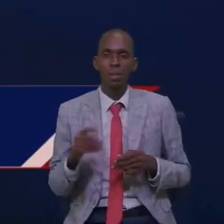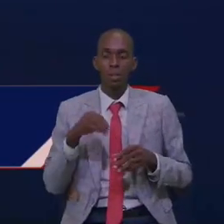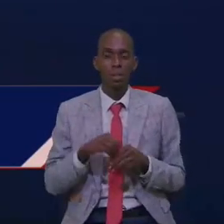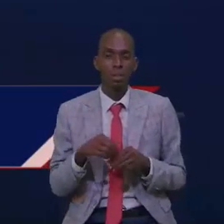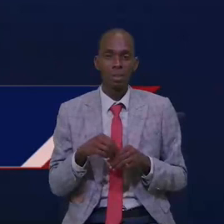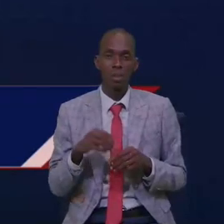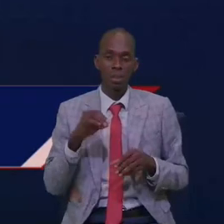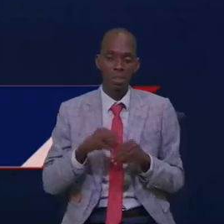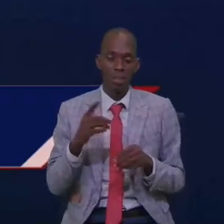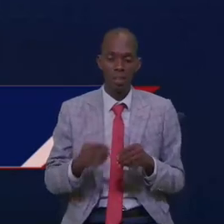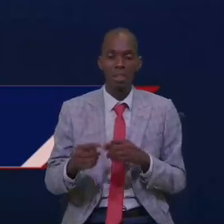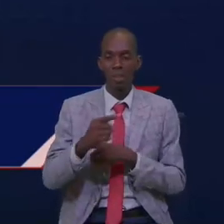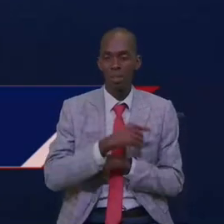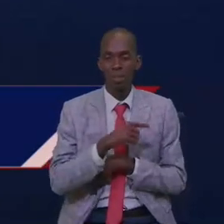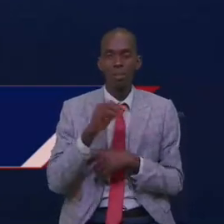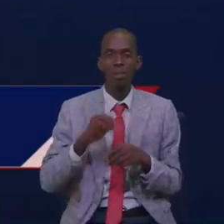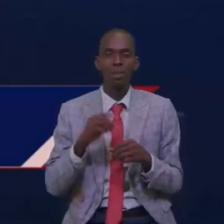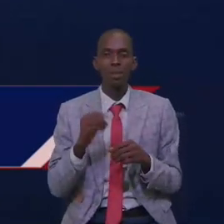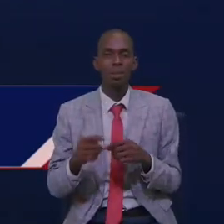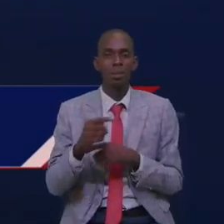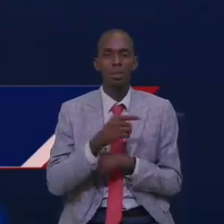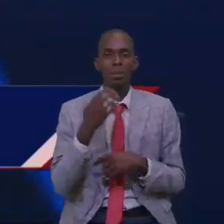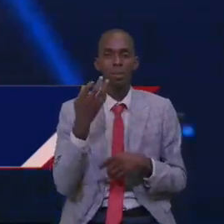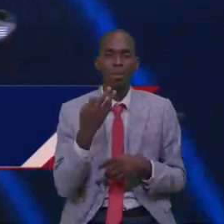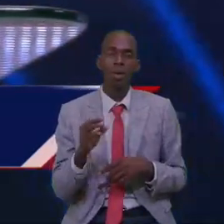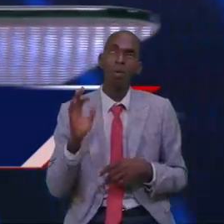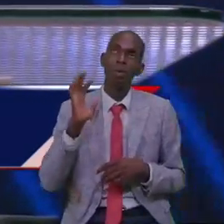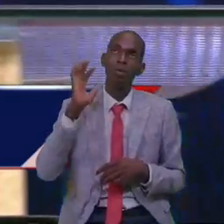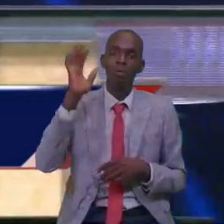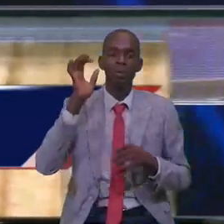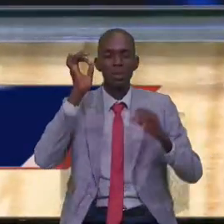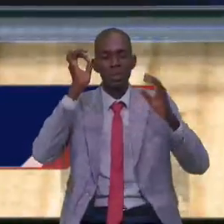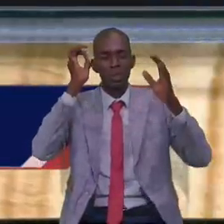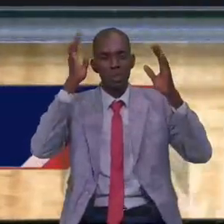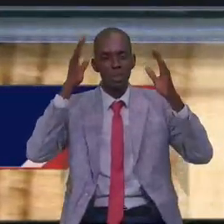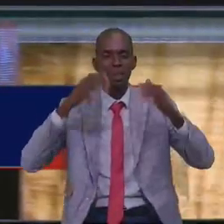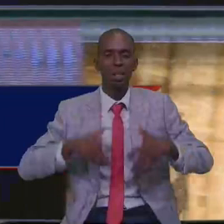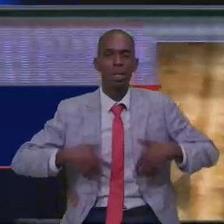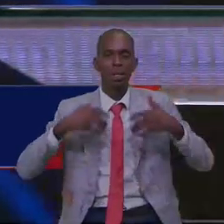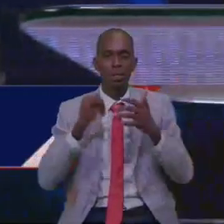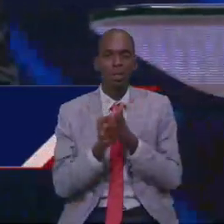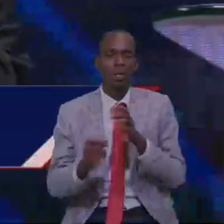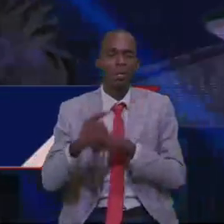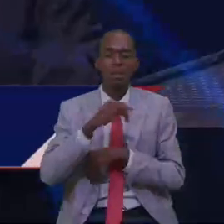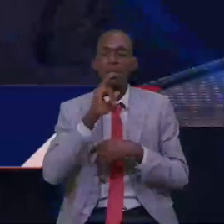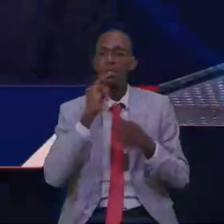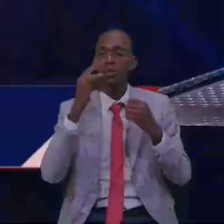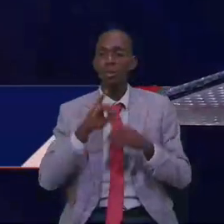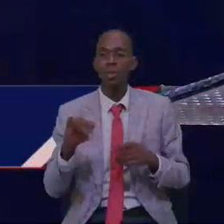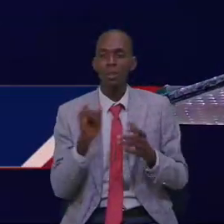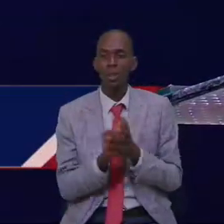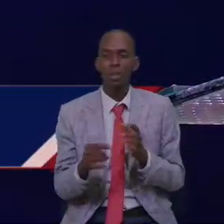au jour de son ardente fureur. Le jour-là arrive et ce jour-là